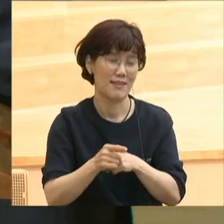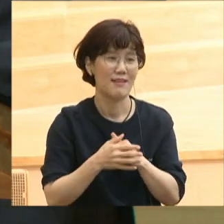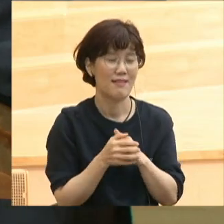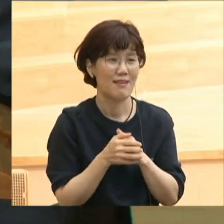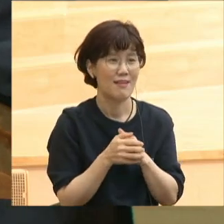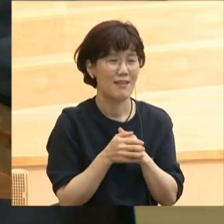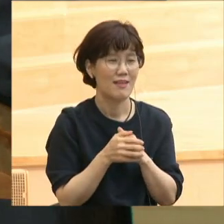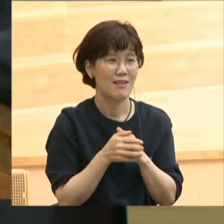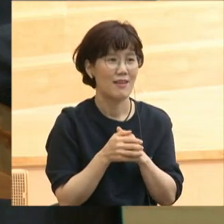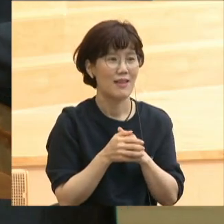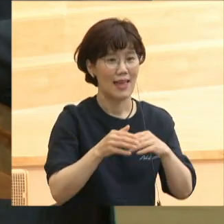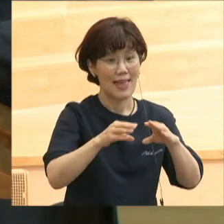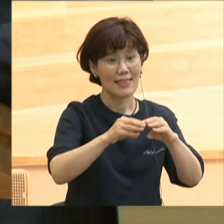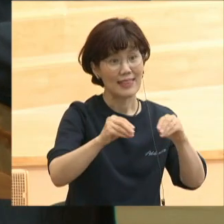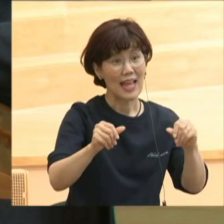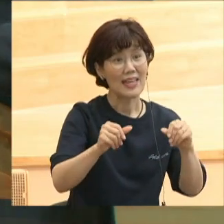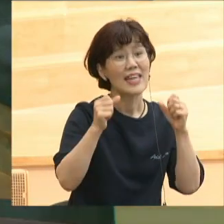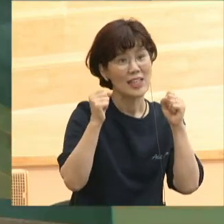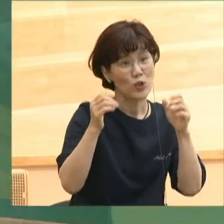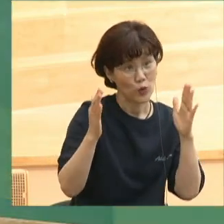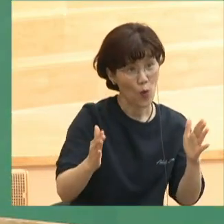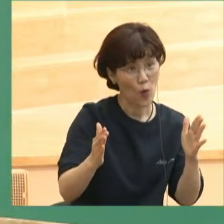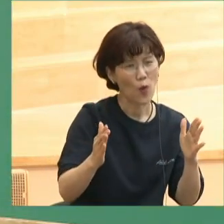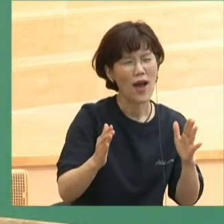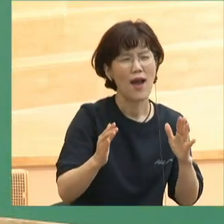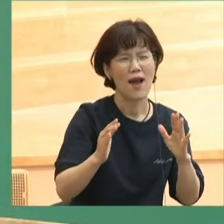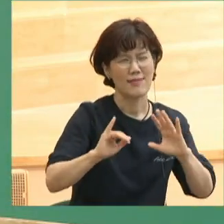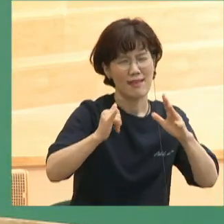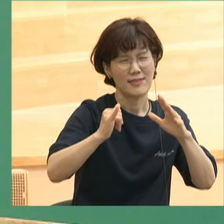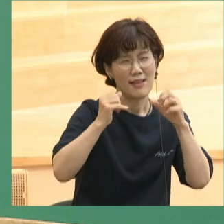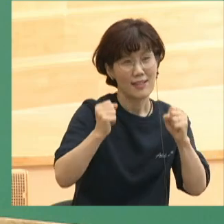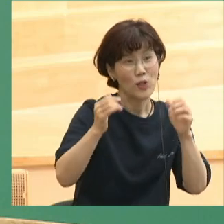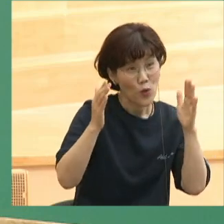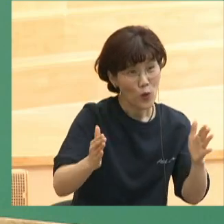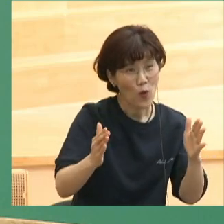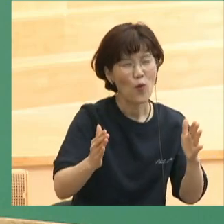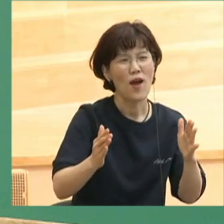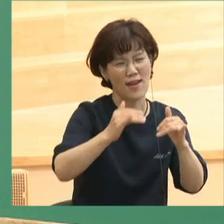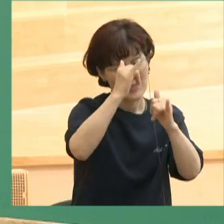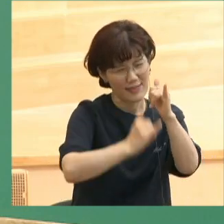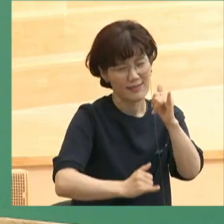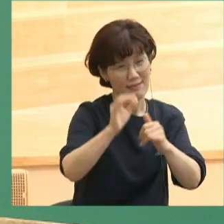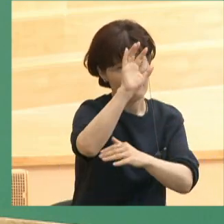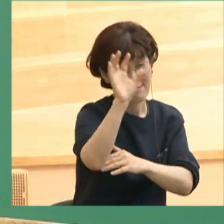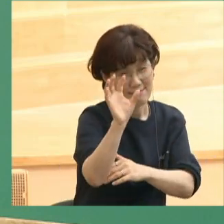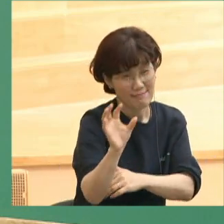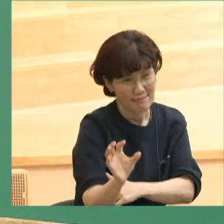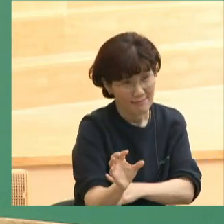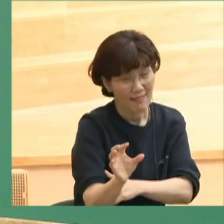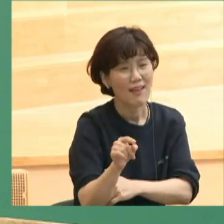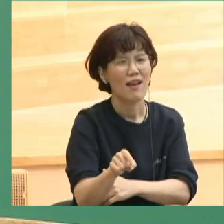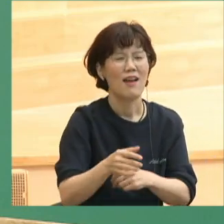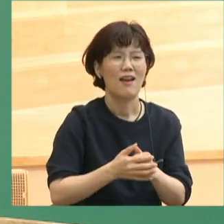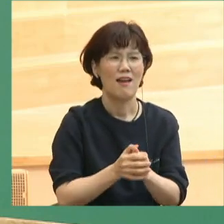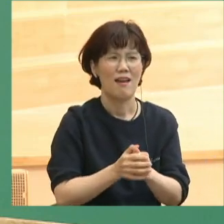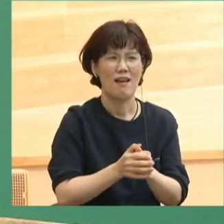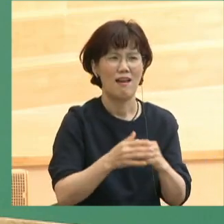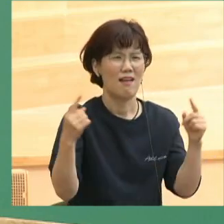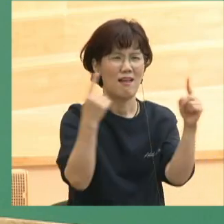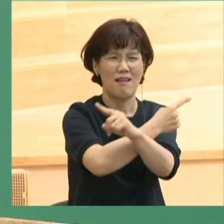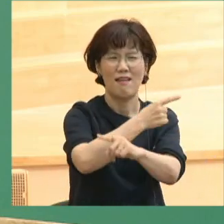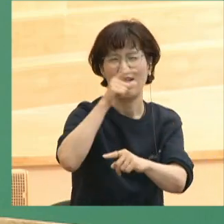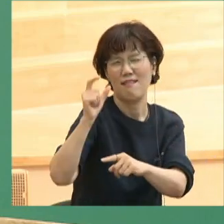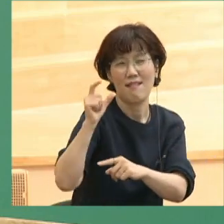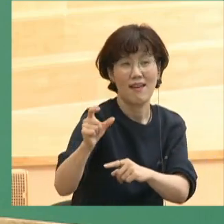말합니다. 땅이 있는 동안에는 그러니까 계속되어지는 역사의 반복적인 사이클 속에서 망고불변의